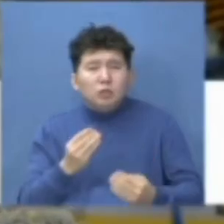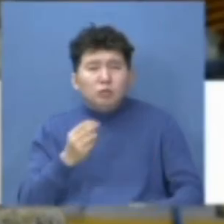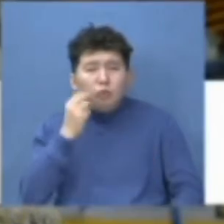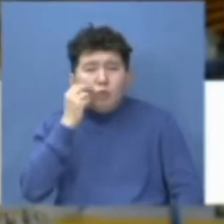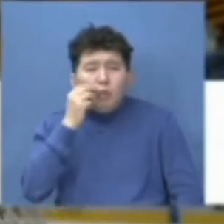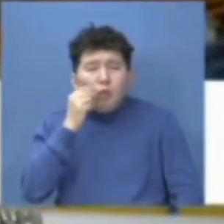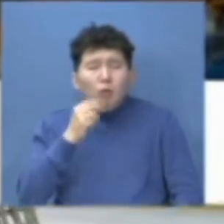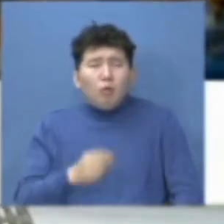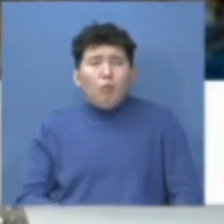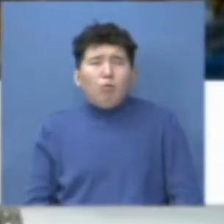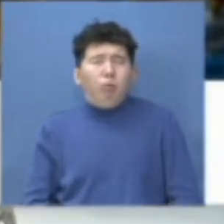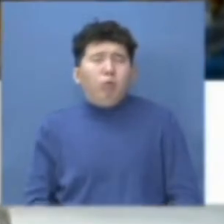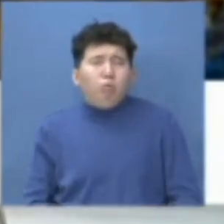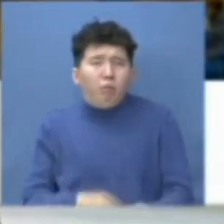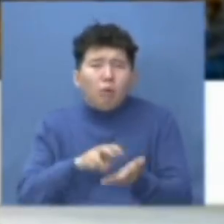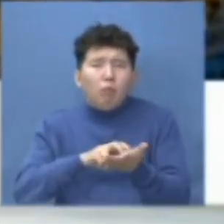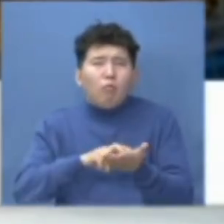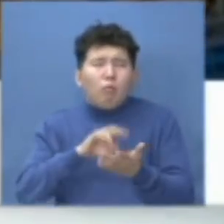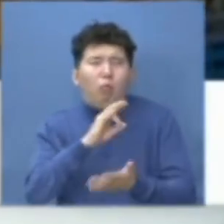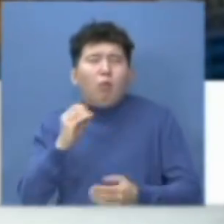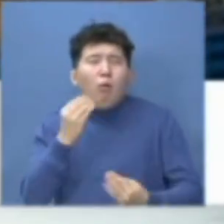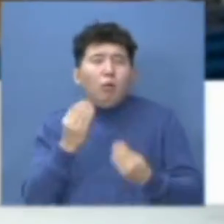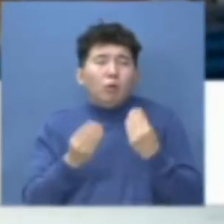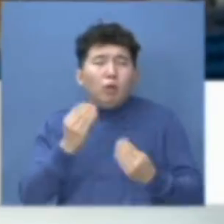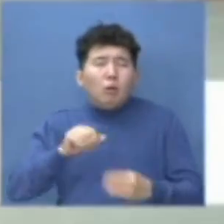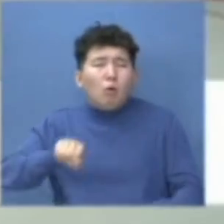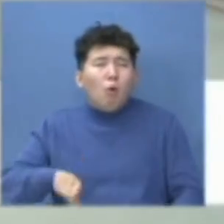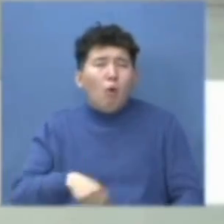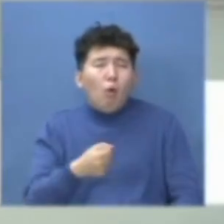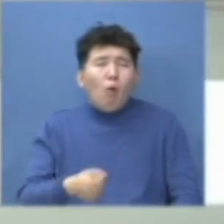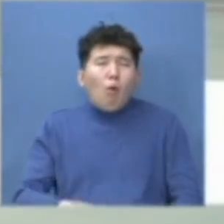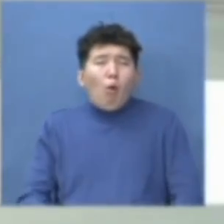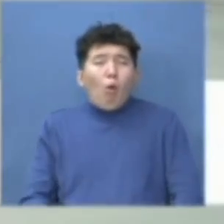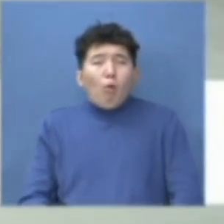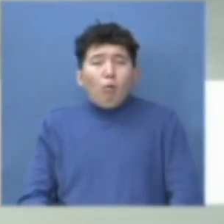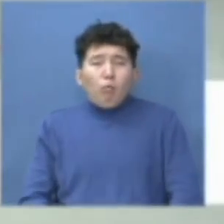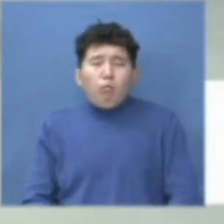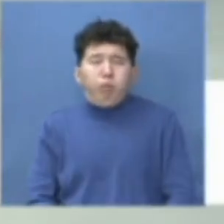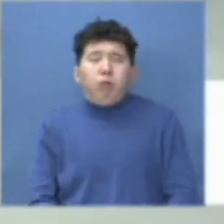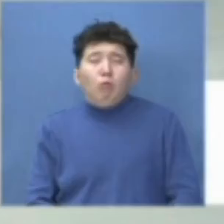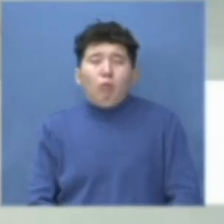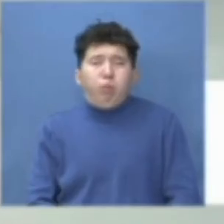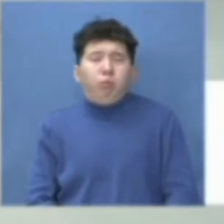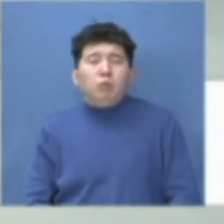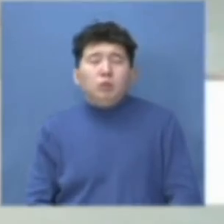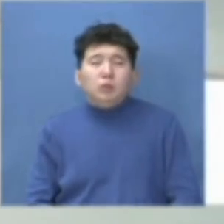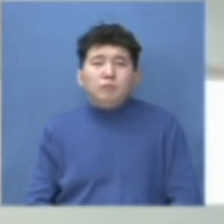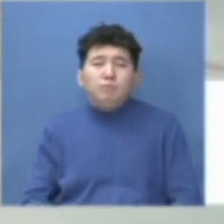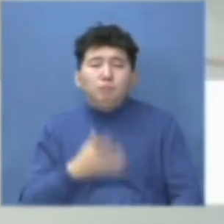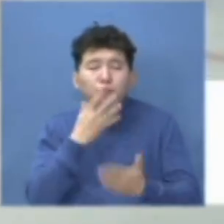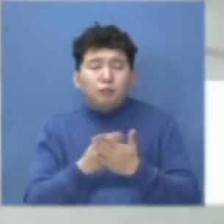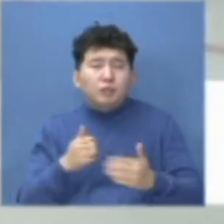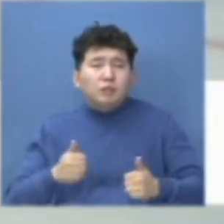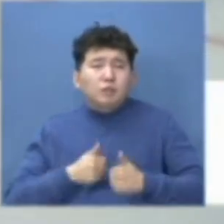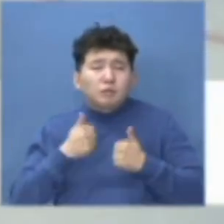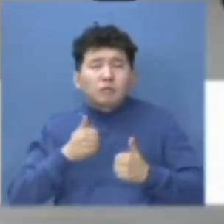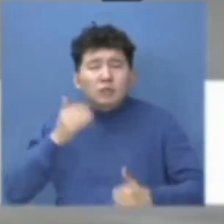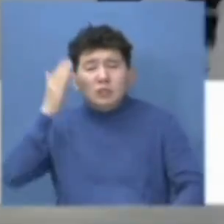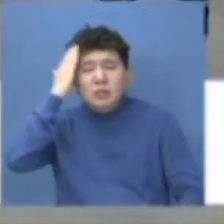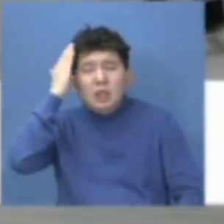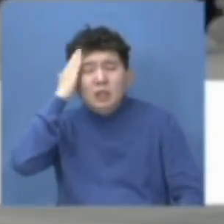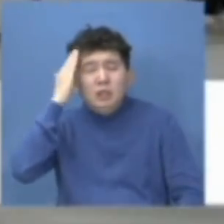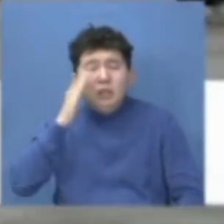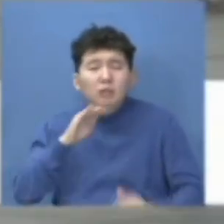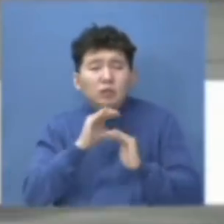Слова, известные каждому песни, могут стать настоящим гимном юных спортсменов. Закаленные, целеустремленные и, несомненно, талантливые.